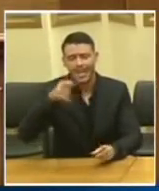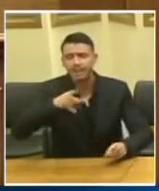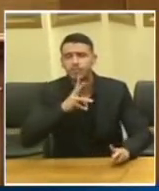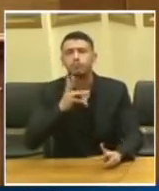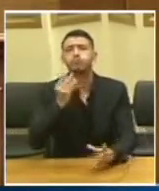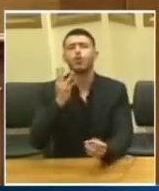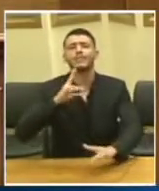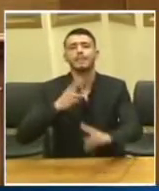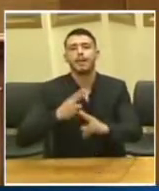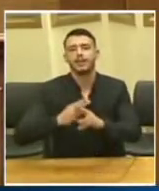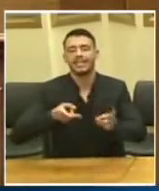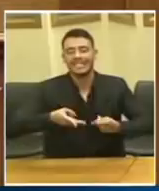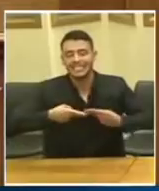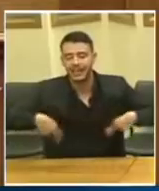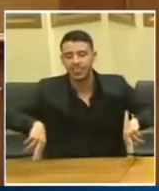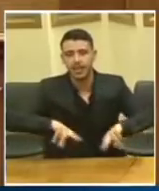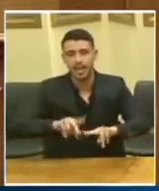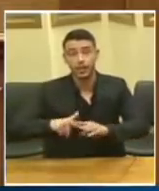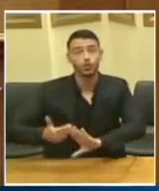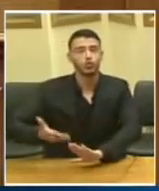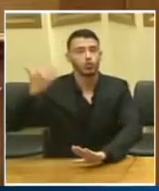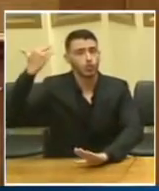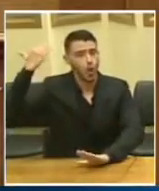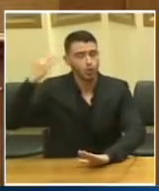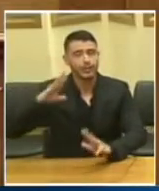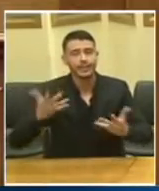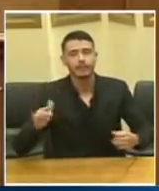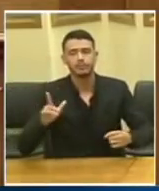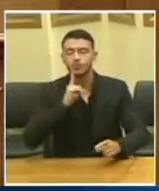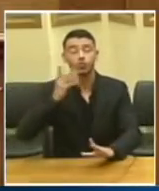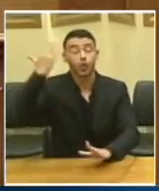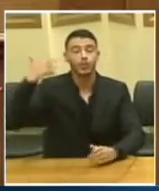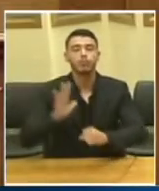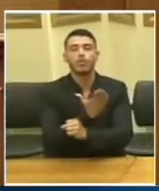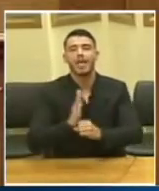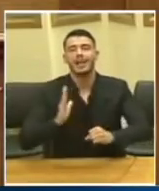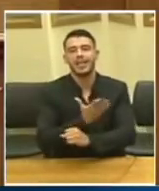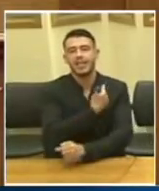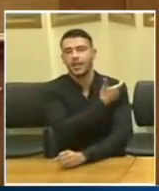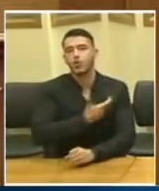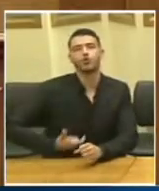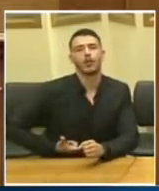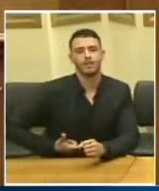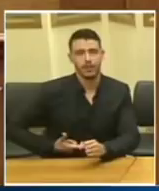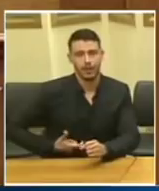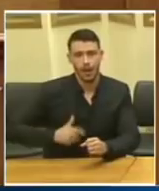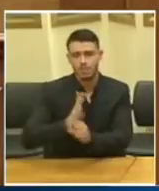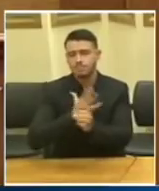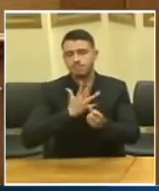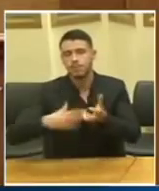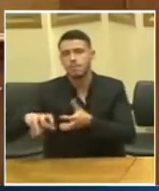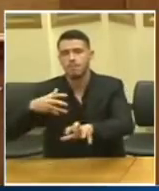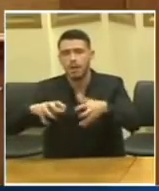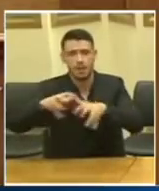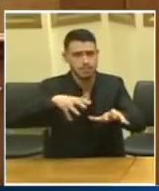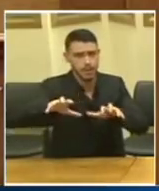συνεδρίαση. Την κρίσιμη συνεδρίαση όπου διαλύεται η Ιουγκοσλαβία και που ο